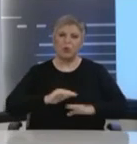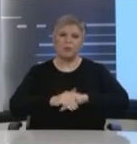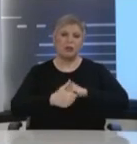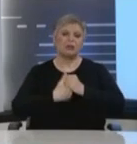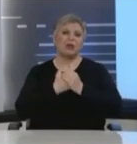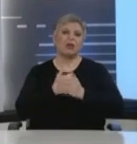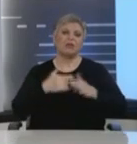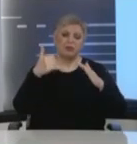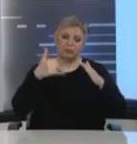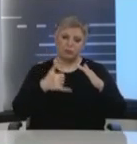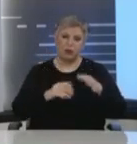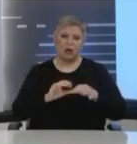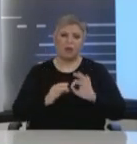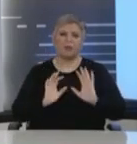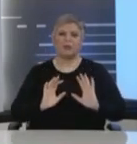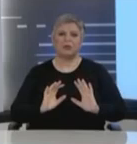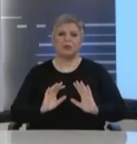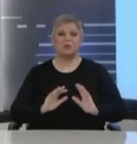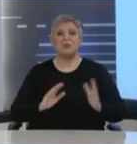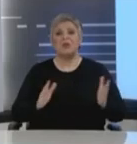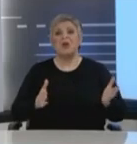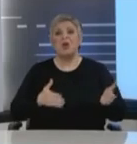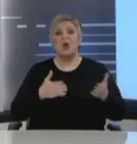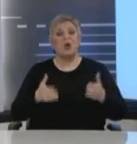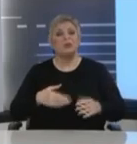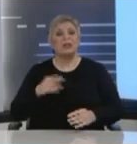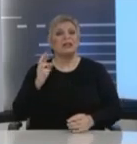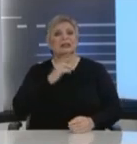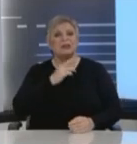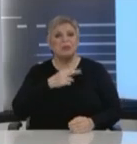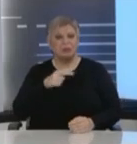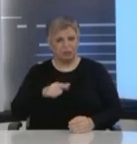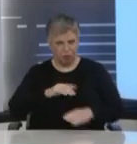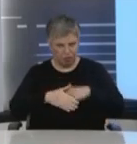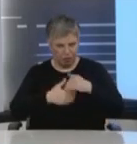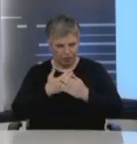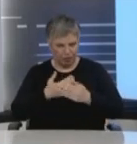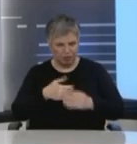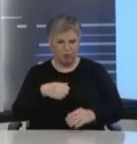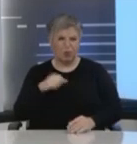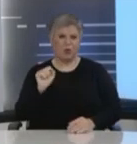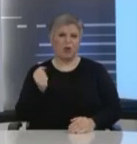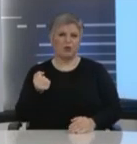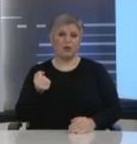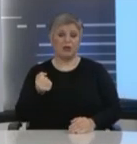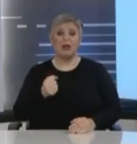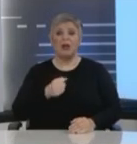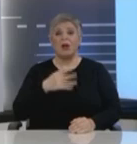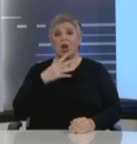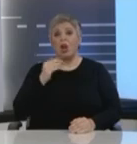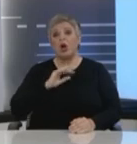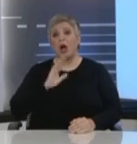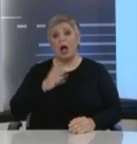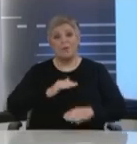θέματος. Ο κύριος Τσίπρας όμως δεν ενδιαφέρεται για όλα αυτά. Αν ενδιαφερόταν,